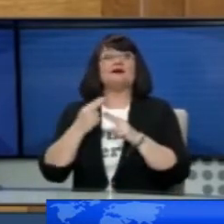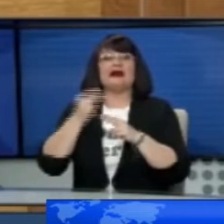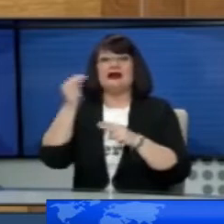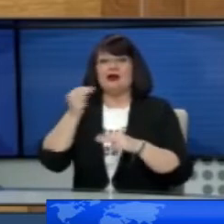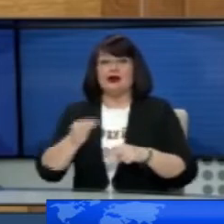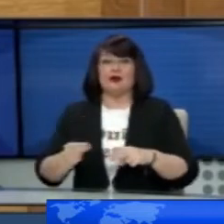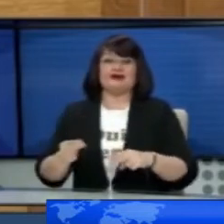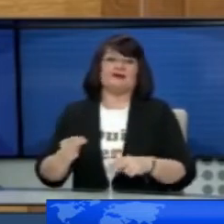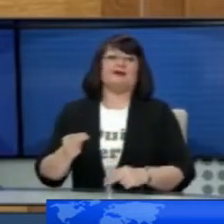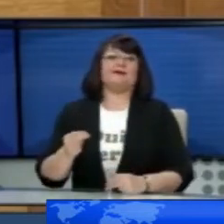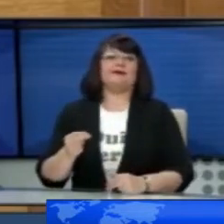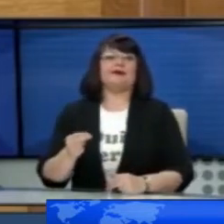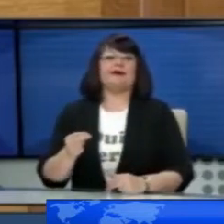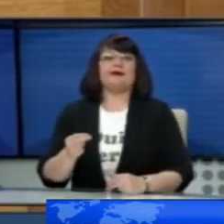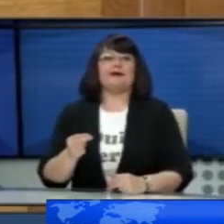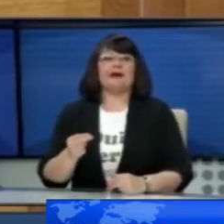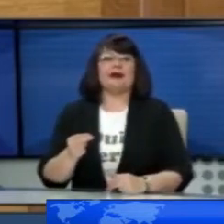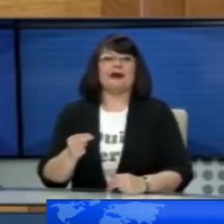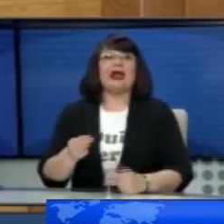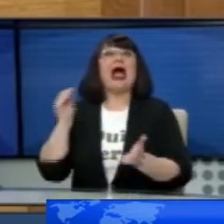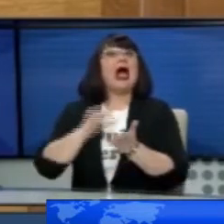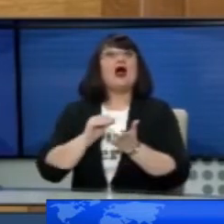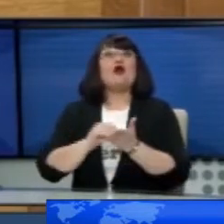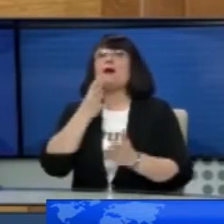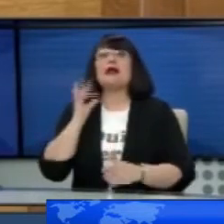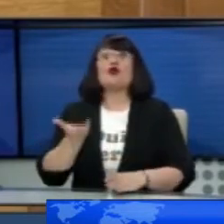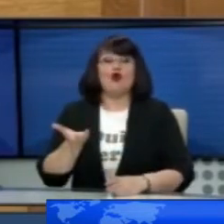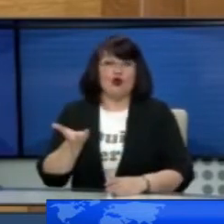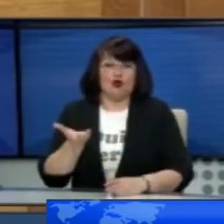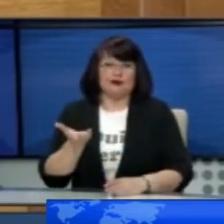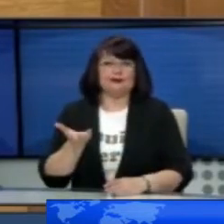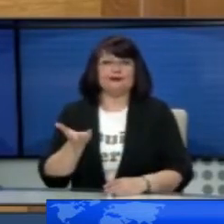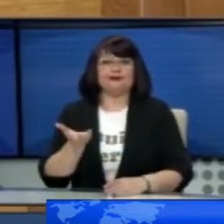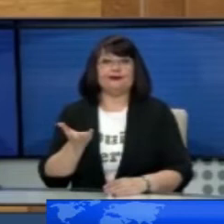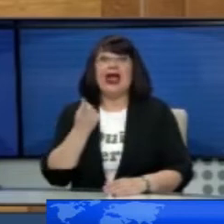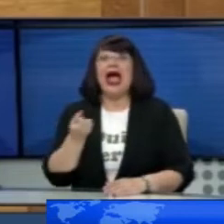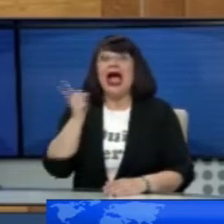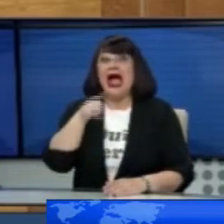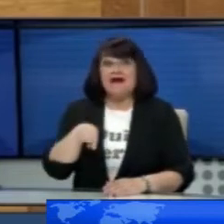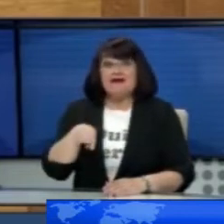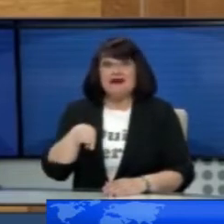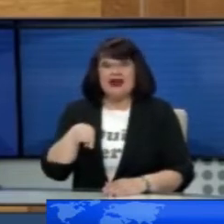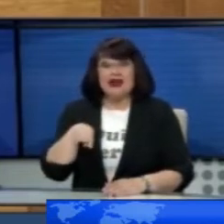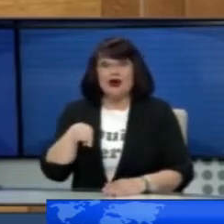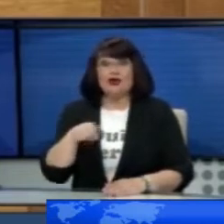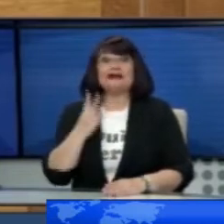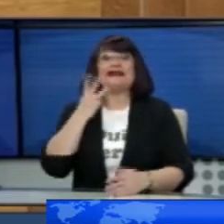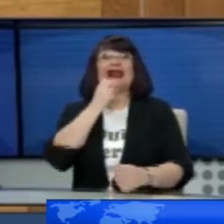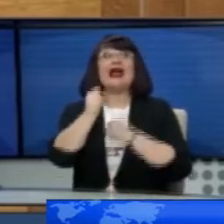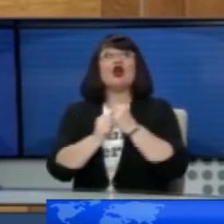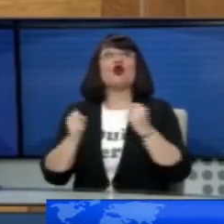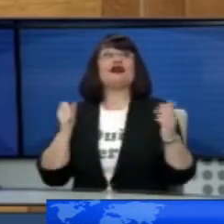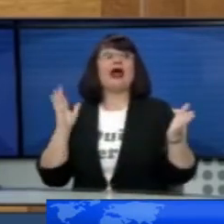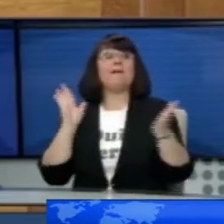ζητήματα. Αλλά και για έναν λόγο ακόμα. Διότι αύριο συμπληρώνονται